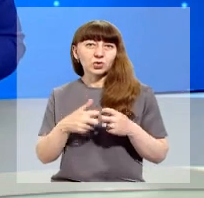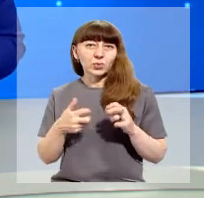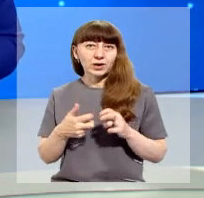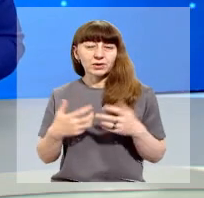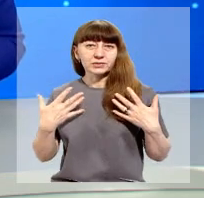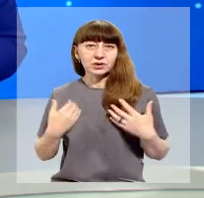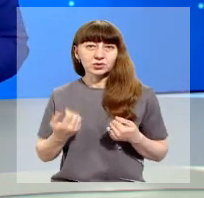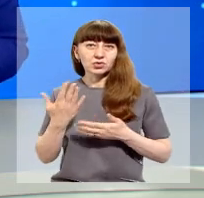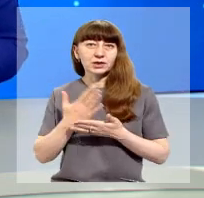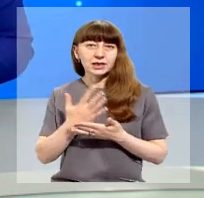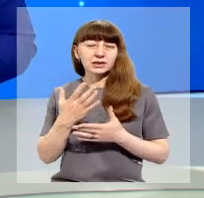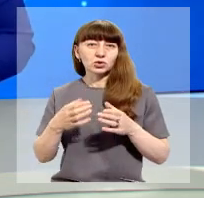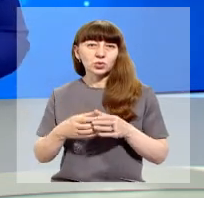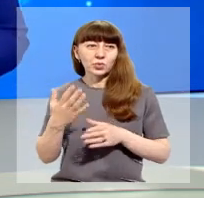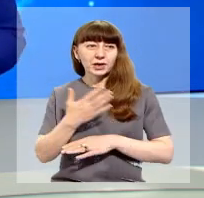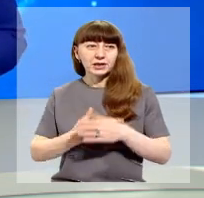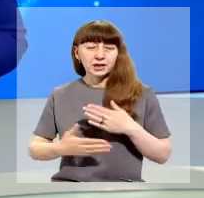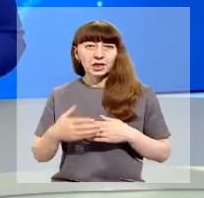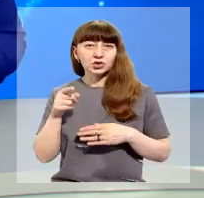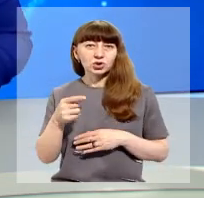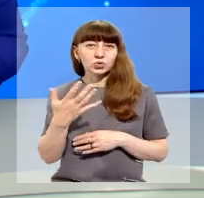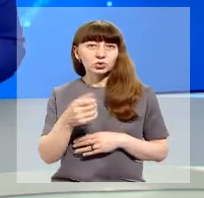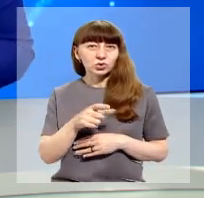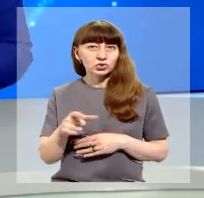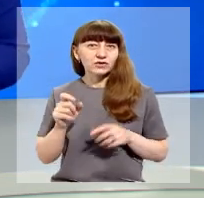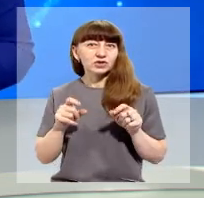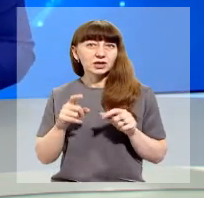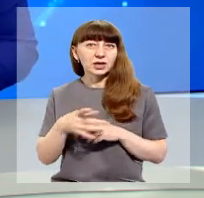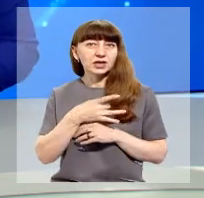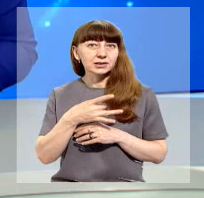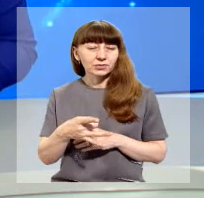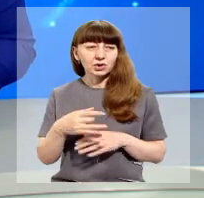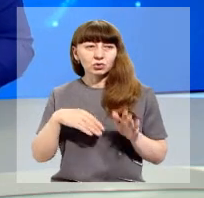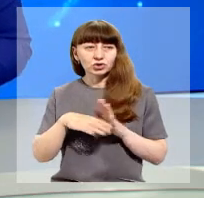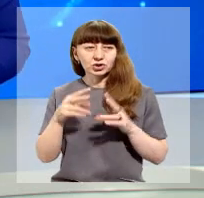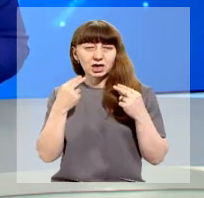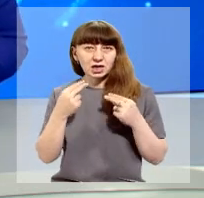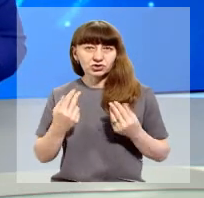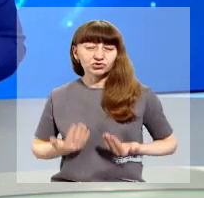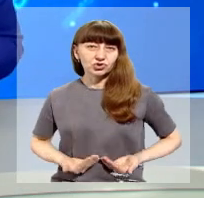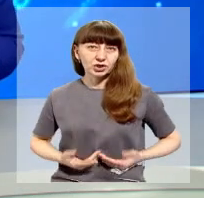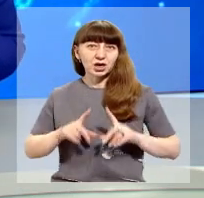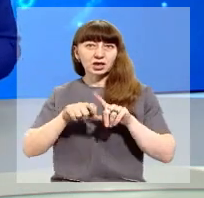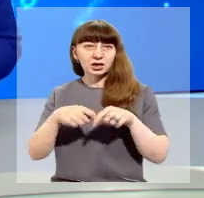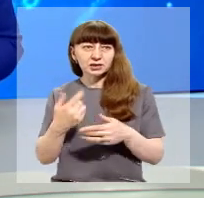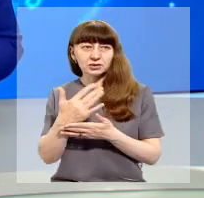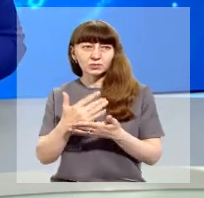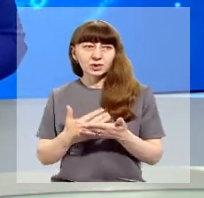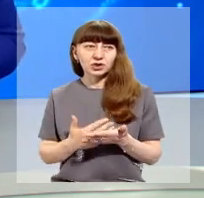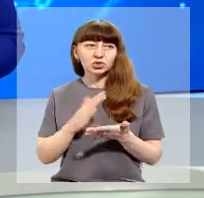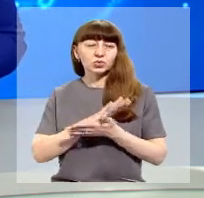около 1500 приходится на Житокаринский район. Для улучшения качества их жизни государством оказывается целый перечень